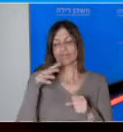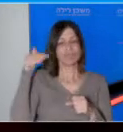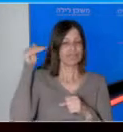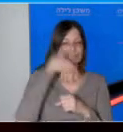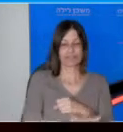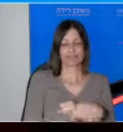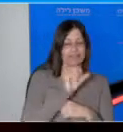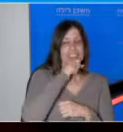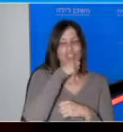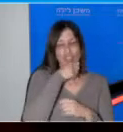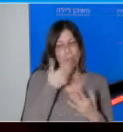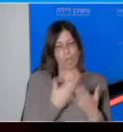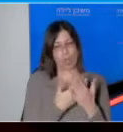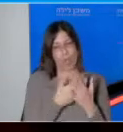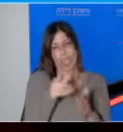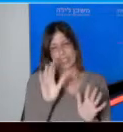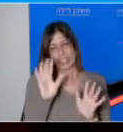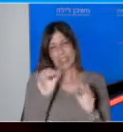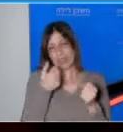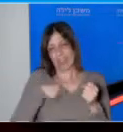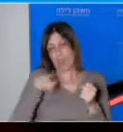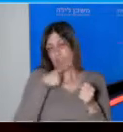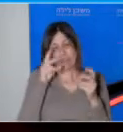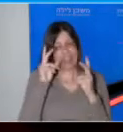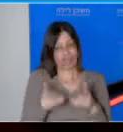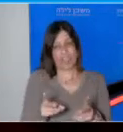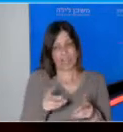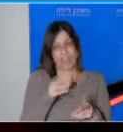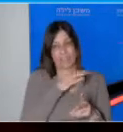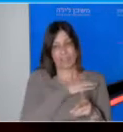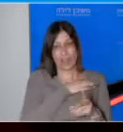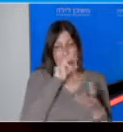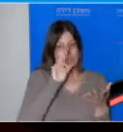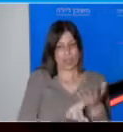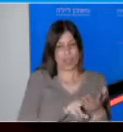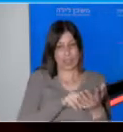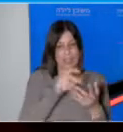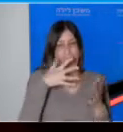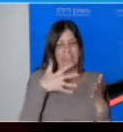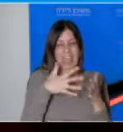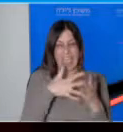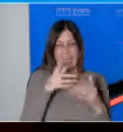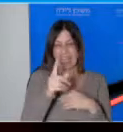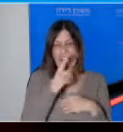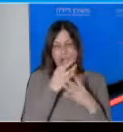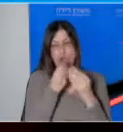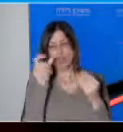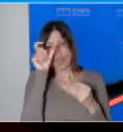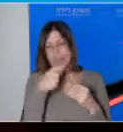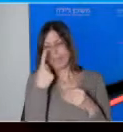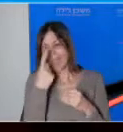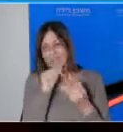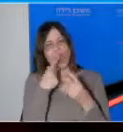ההיסטוריה מוכיחה את זה חד משמעית. אם אנחנו מאפשרים לפגוע בזכויות הנחקר, בזכויות החשוד של אדם אחד, ולא